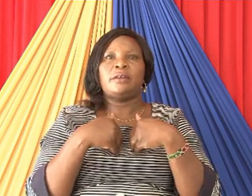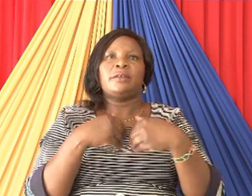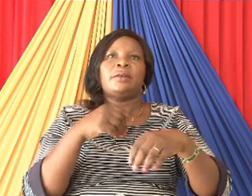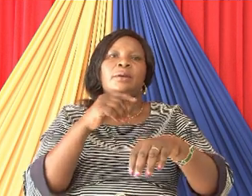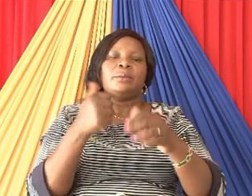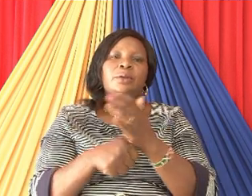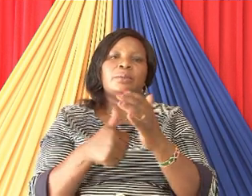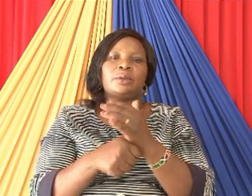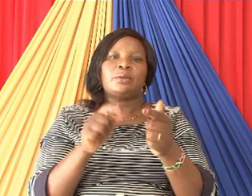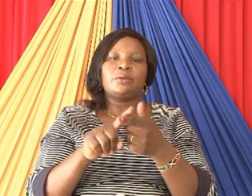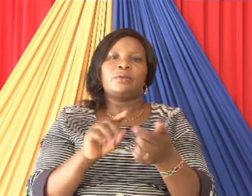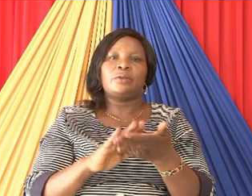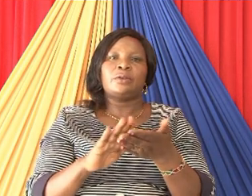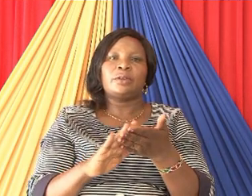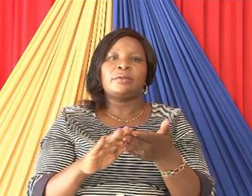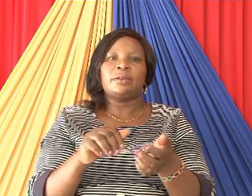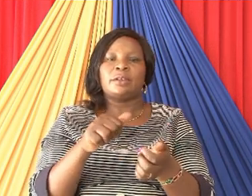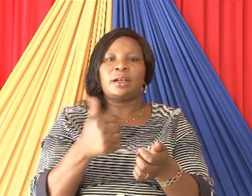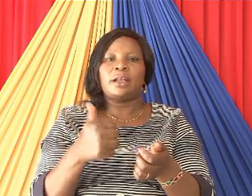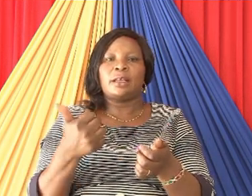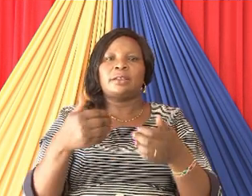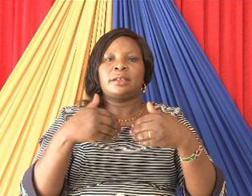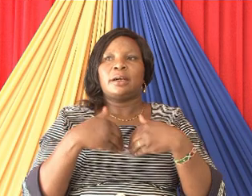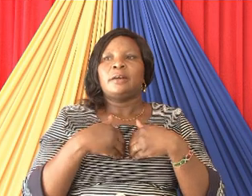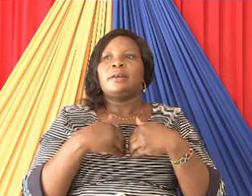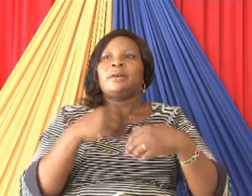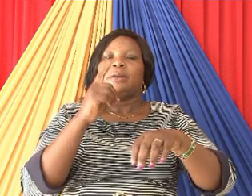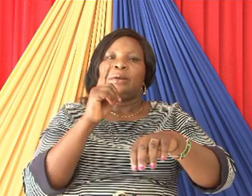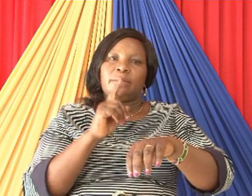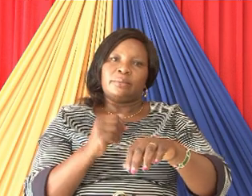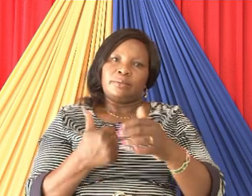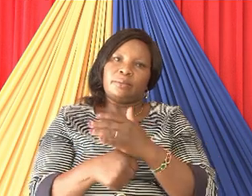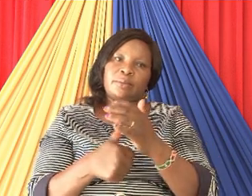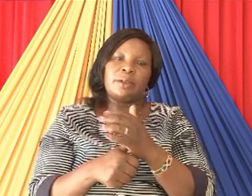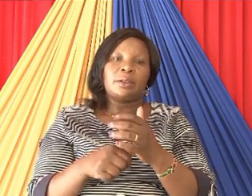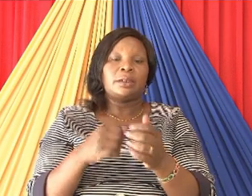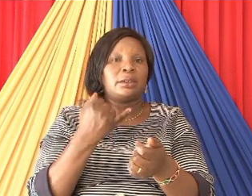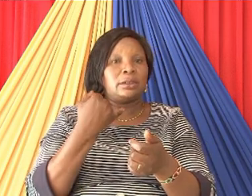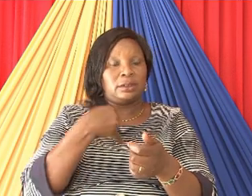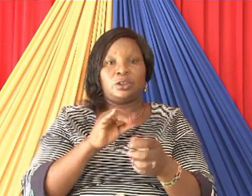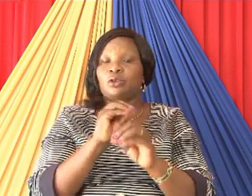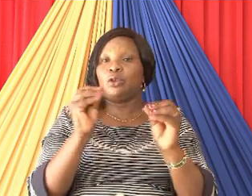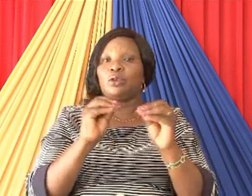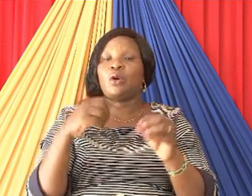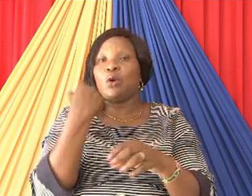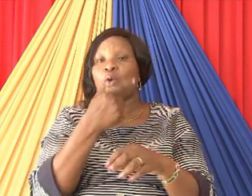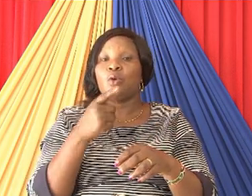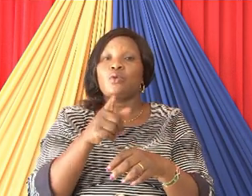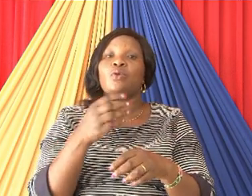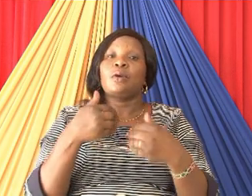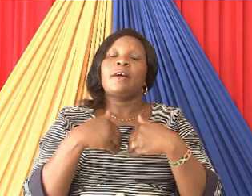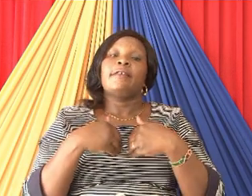wengine, wao ndio huwa na shida, sio yule ambaye haujasamehea. Naona mtu amebeba mtu miaka na